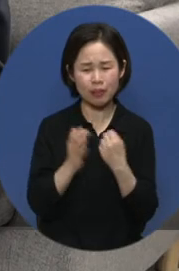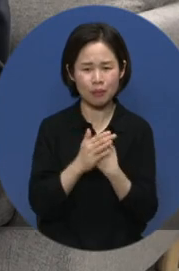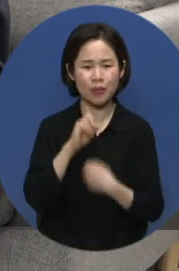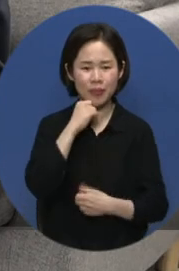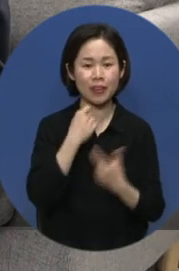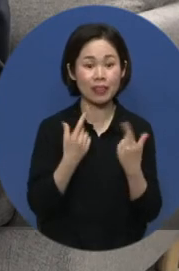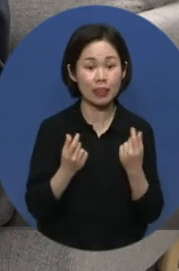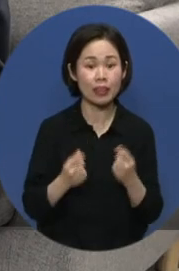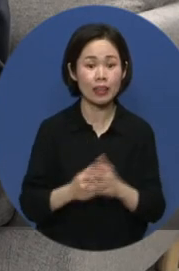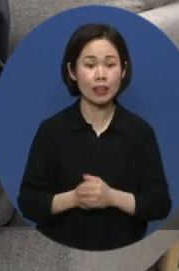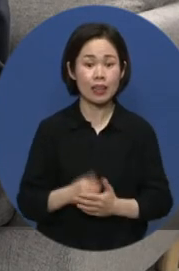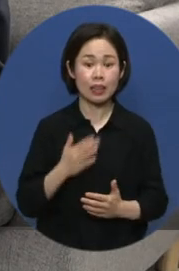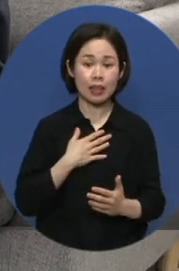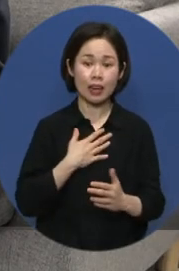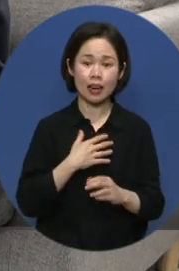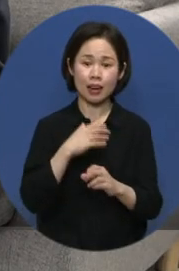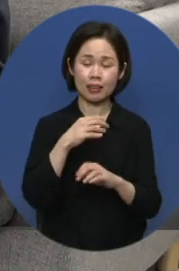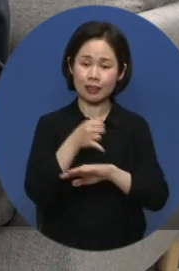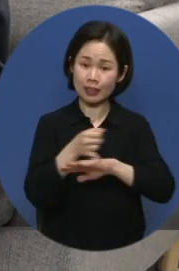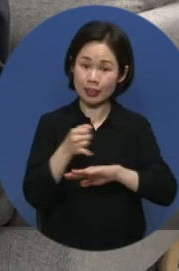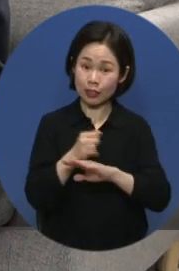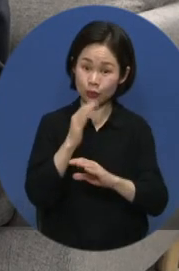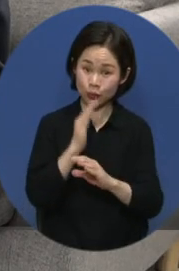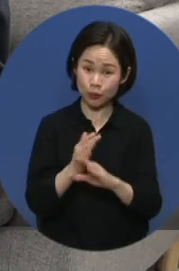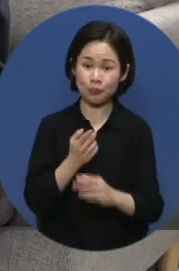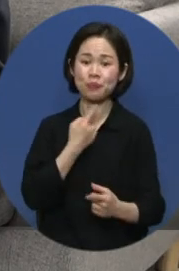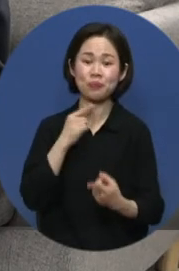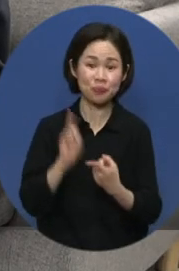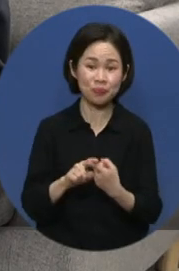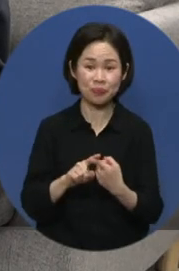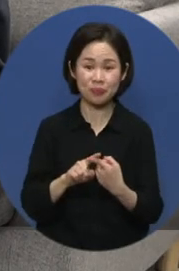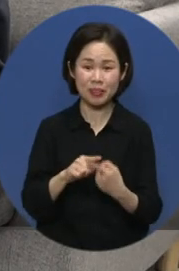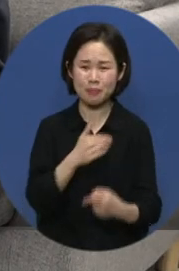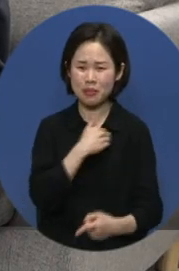아, 이건 내가 생각해도 되게 만족스럽다 했던 작품이 있나요?